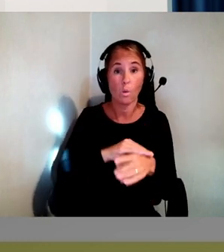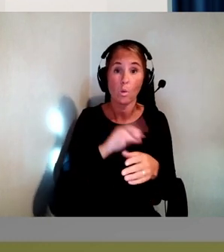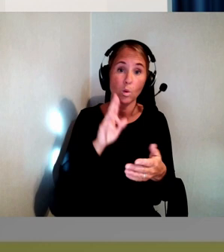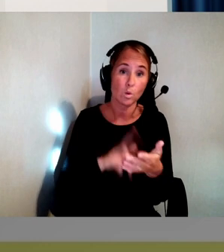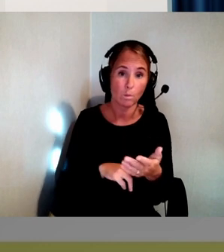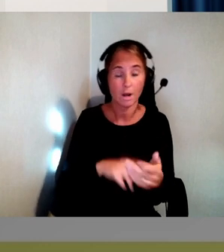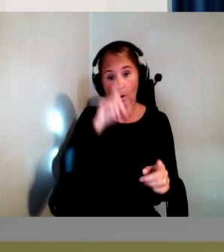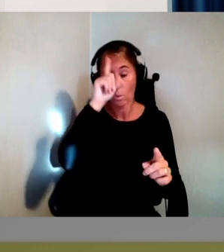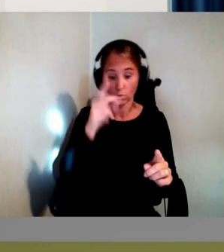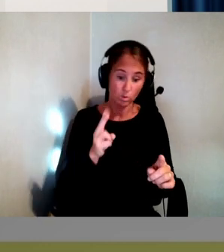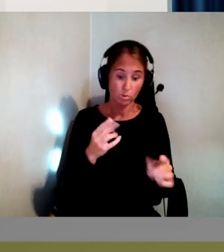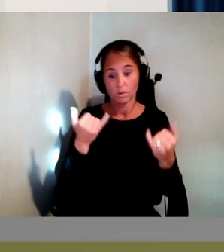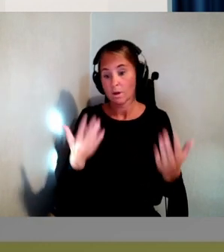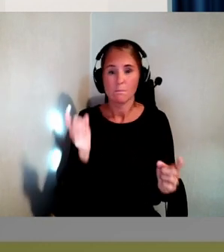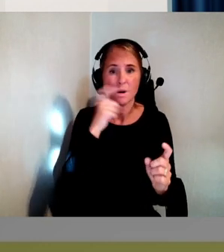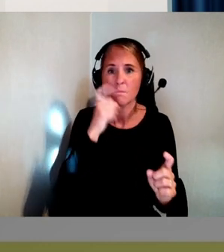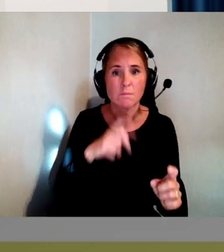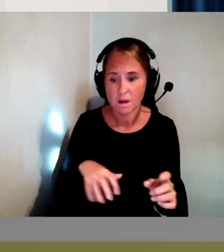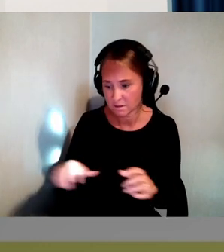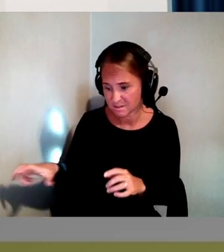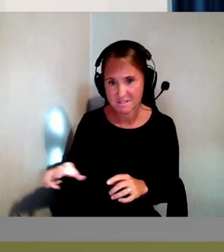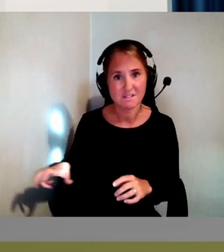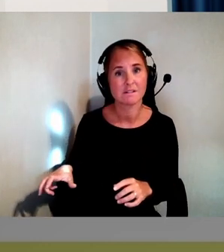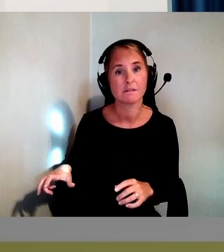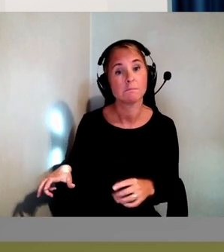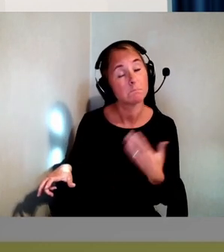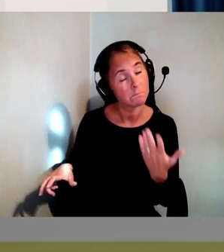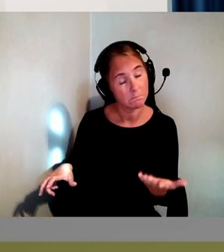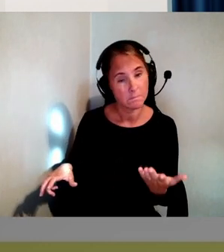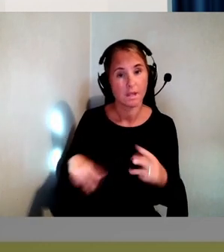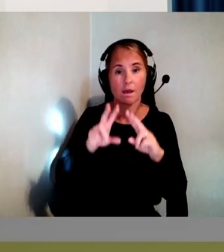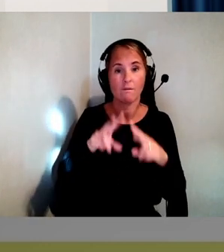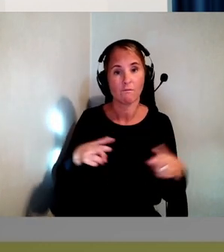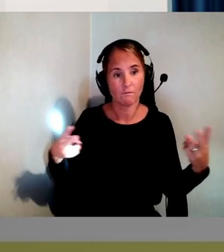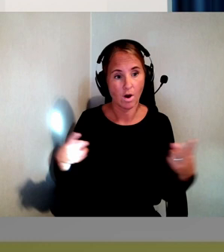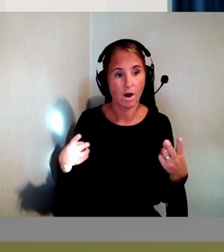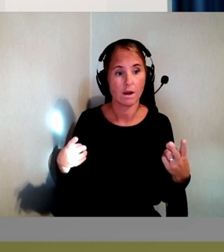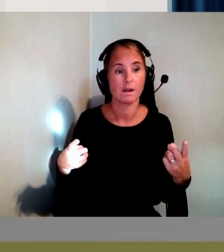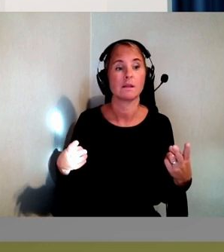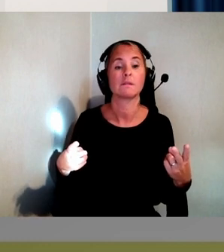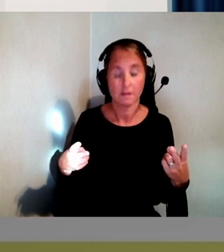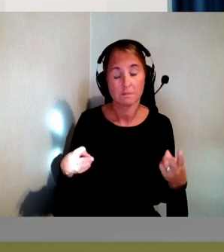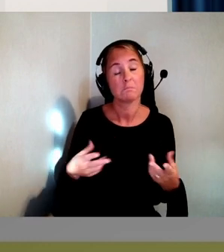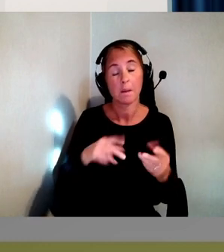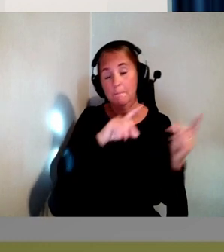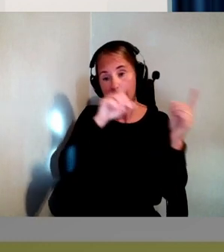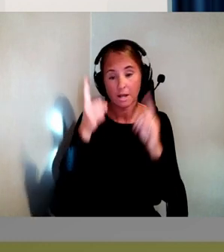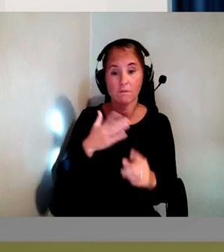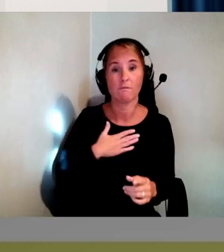och så och så vidare ehm det är också vanligt att blinda människor använder tangentbord hela tiden